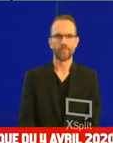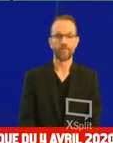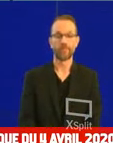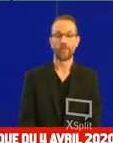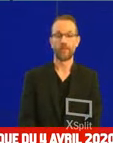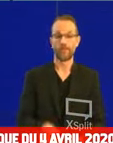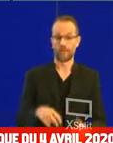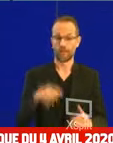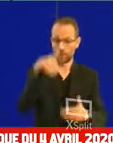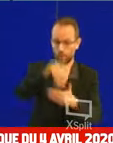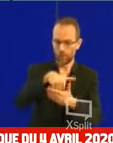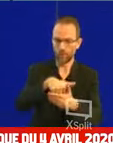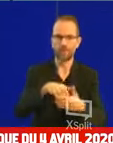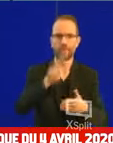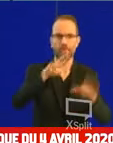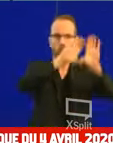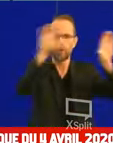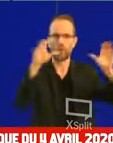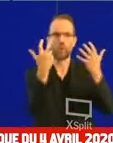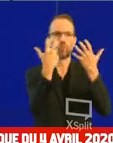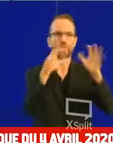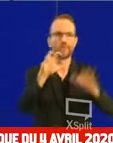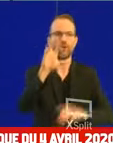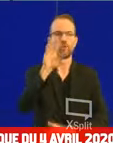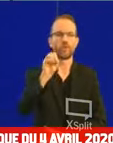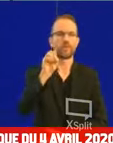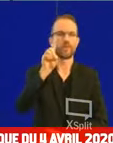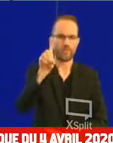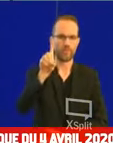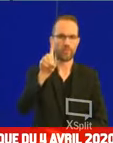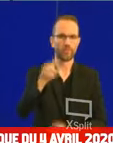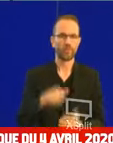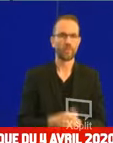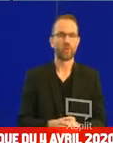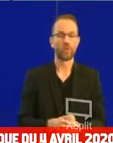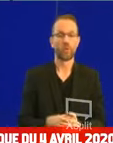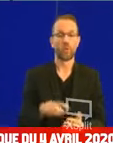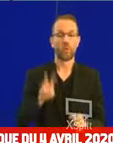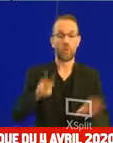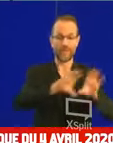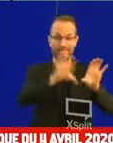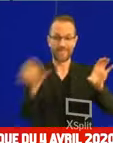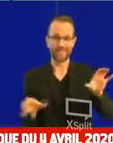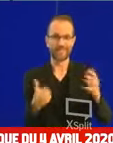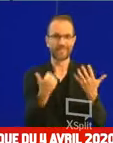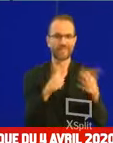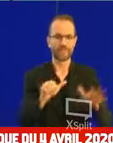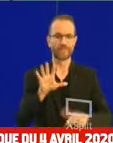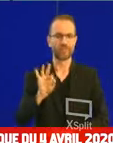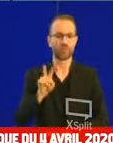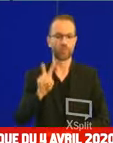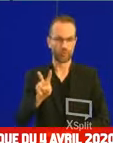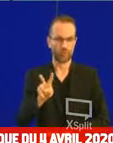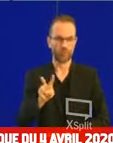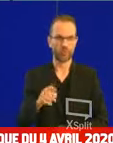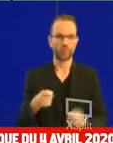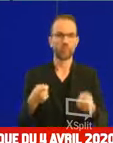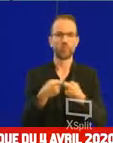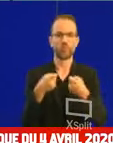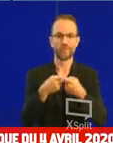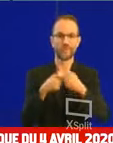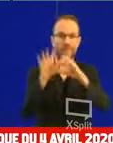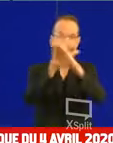flandre 652 en wallonie 162 à bruxelles et pour 16 personnes nous devons encore consolider des